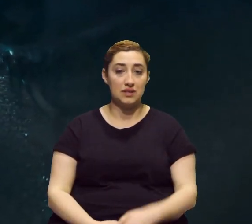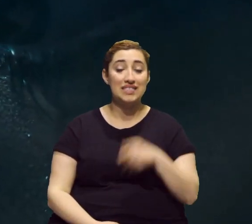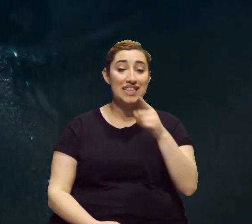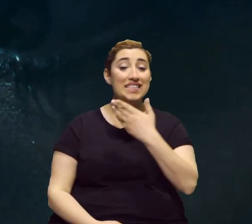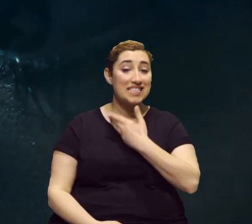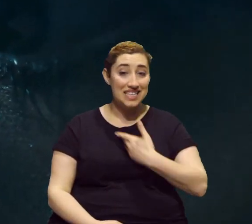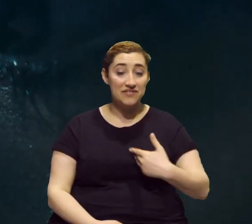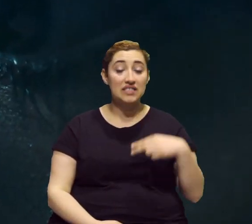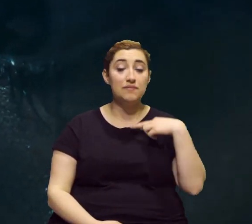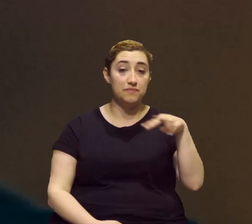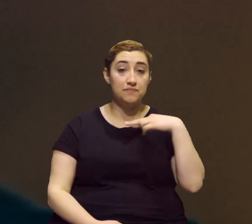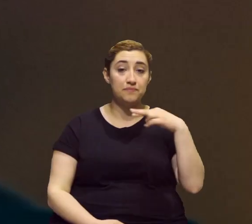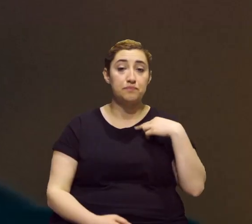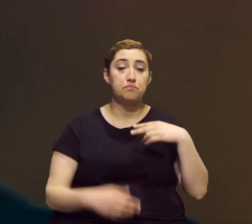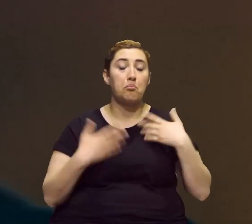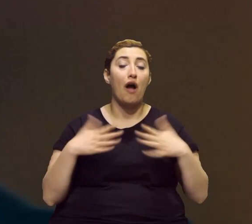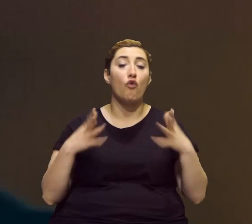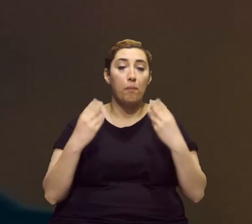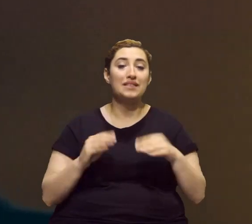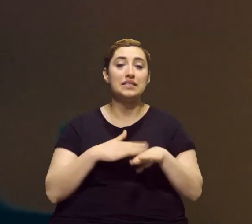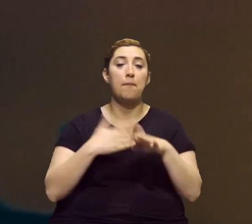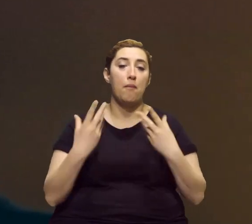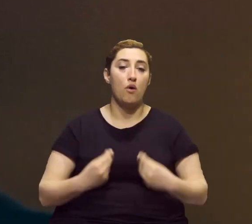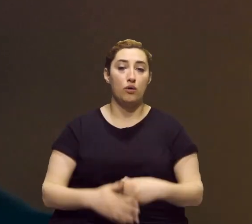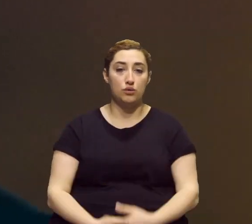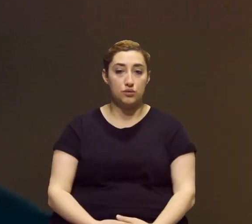Senin sevgin ikimizin de mahfuna sebep oldu.